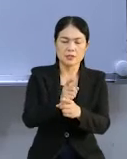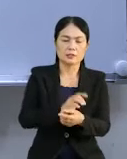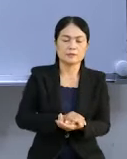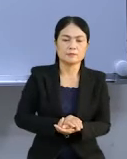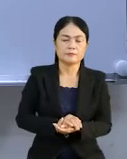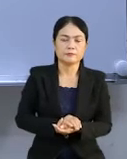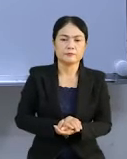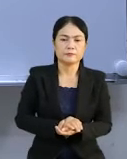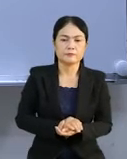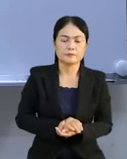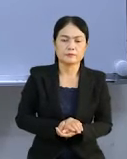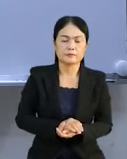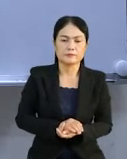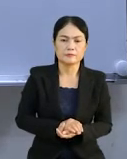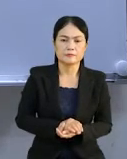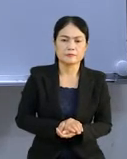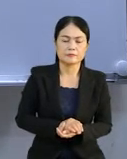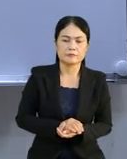chà